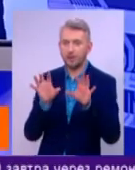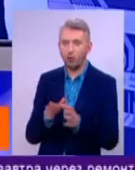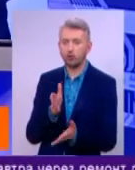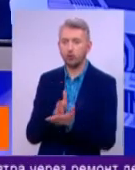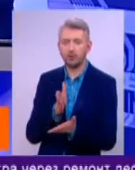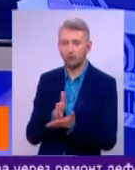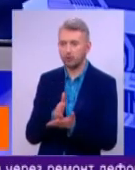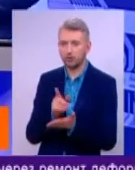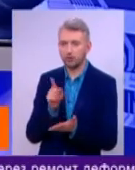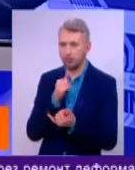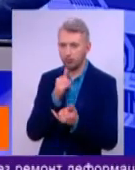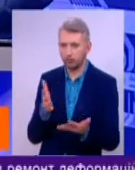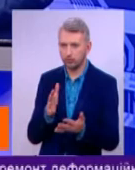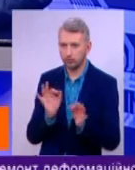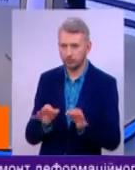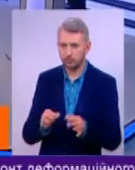перебувати не